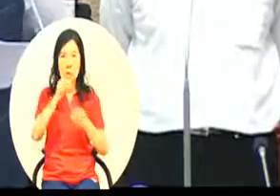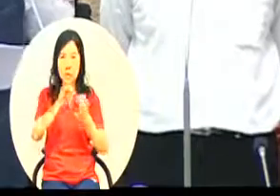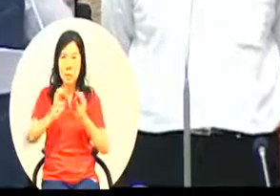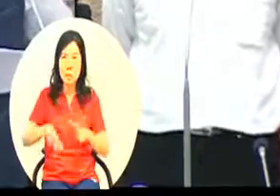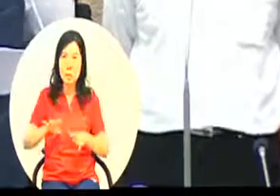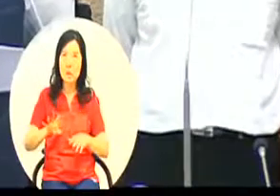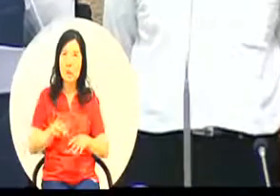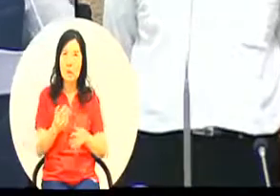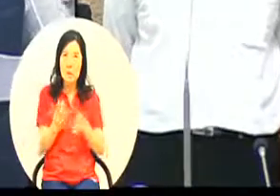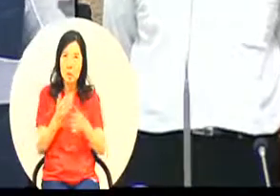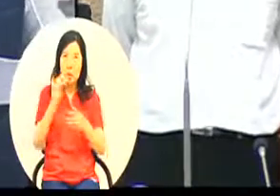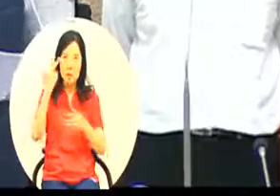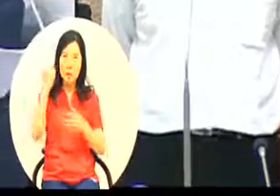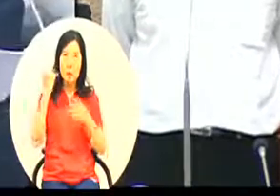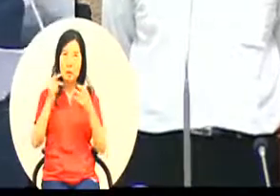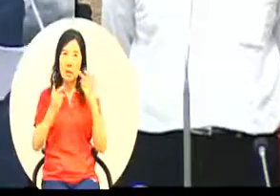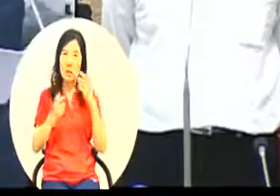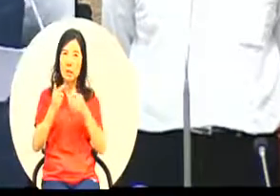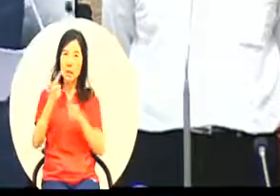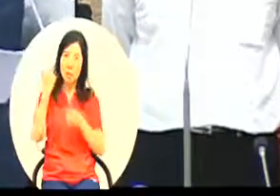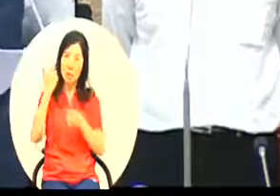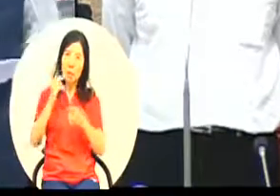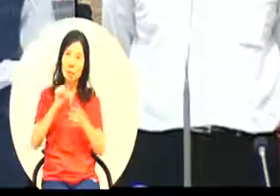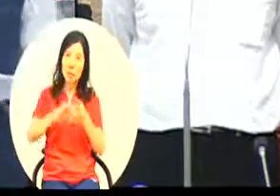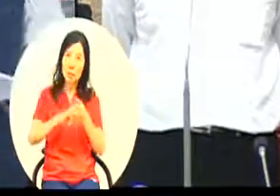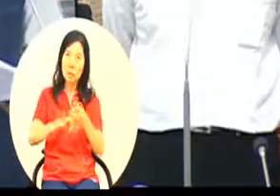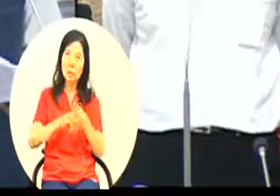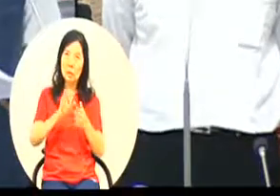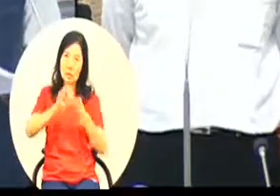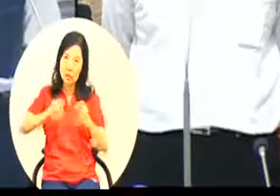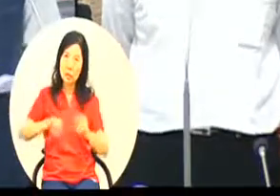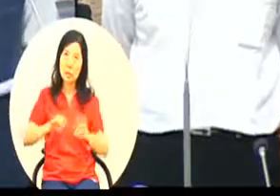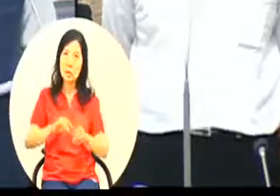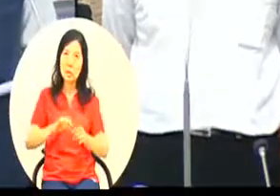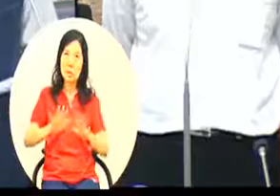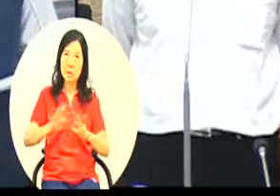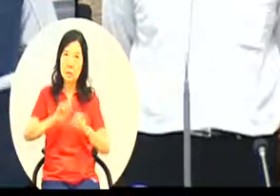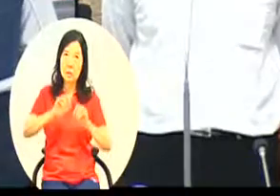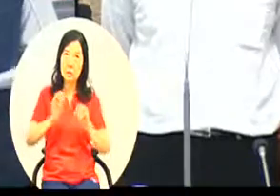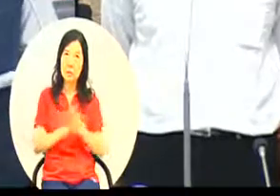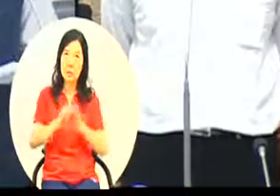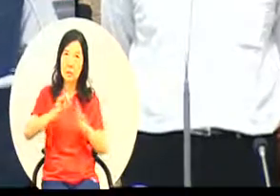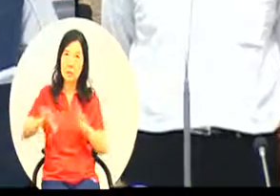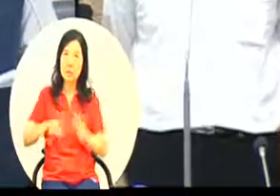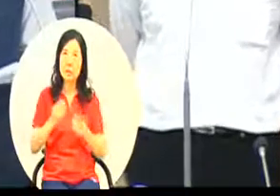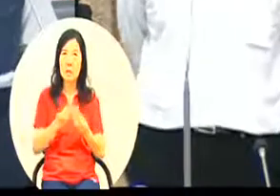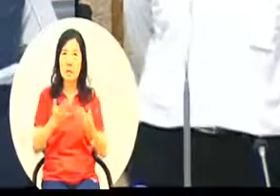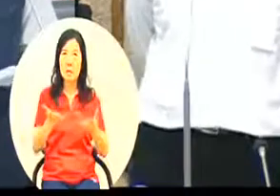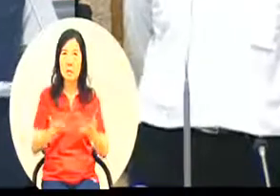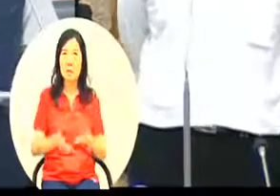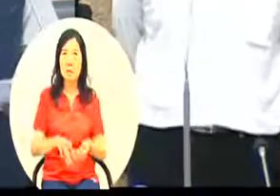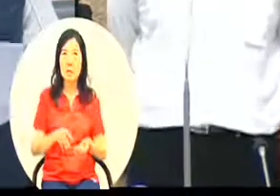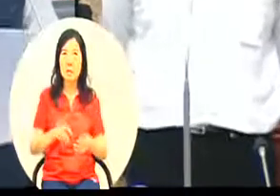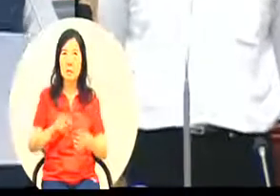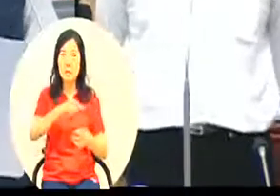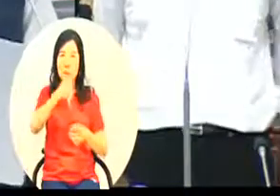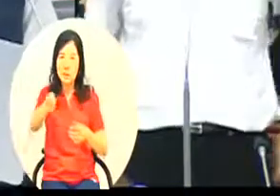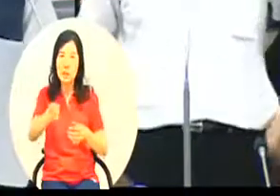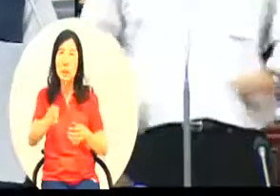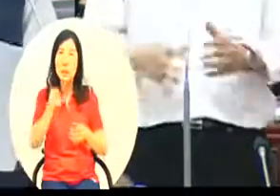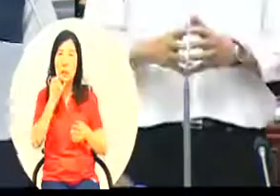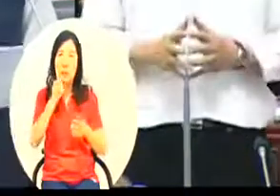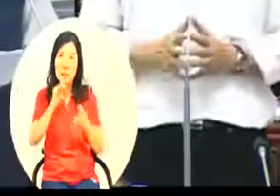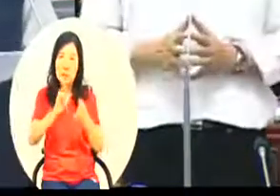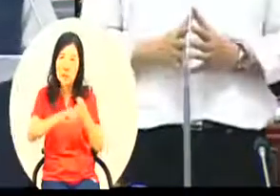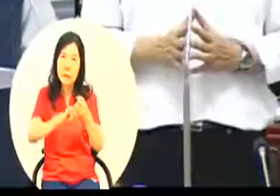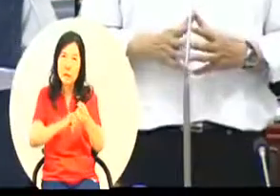六天前就预约，但是他临时取消的话，那下一个由谁有会临时会马上通知说下一个地补的人员来使用吗？ 会，